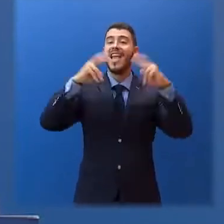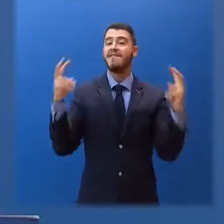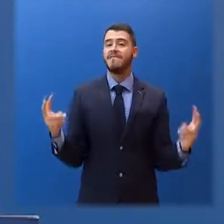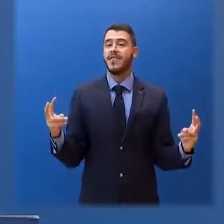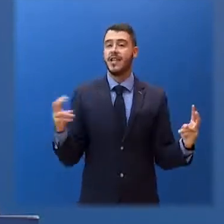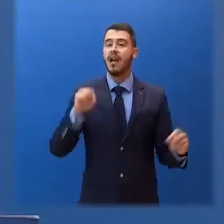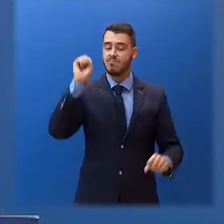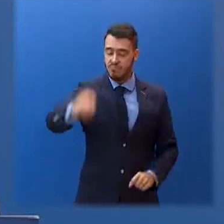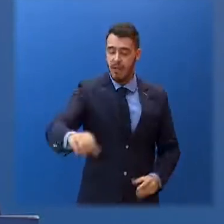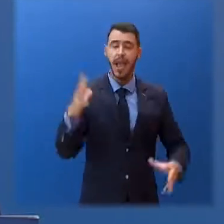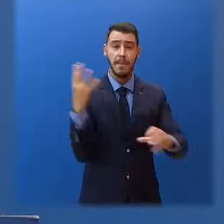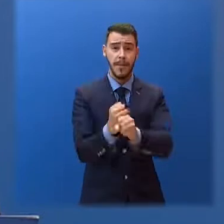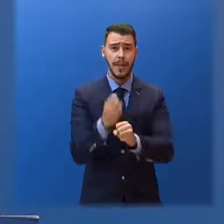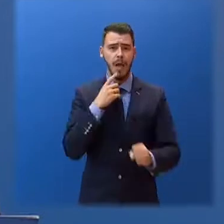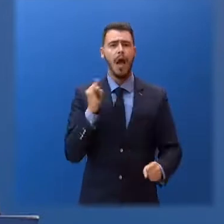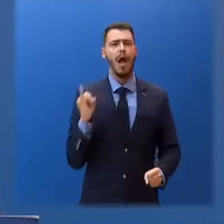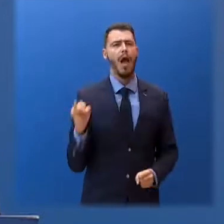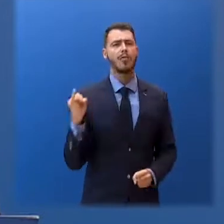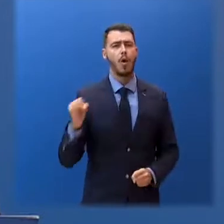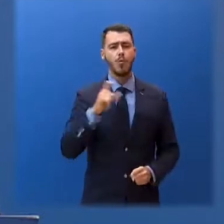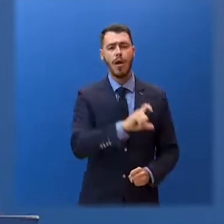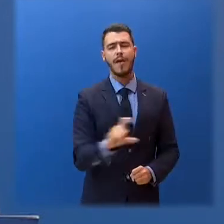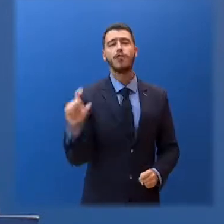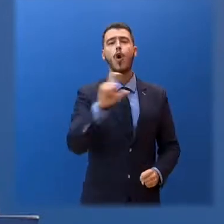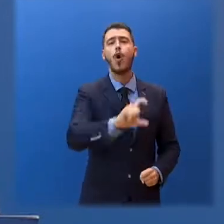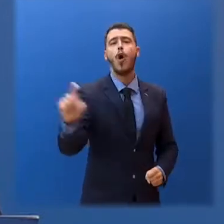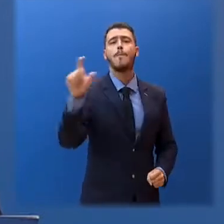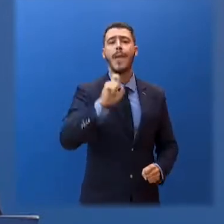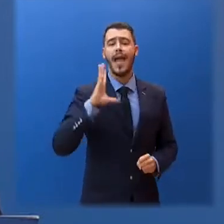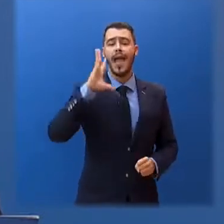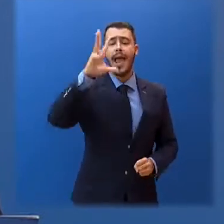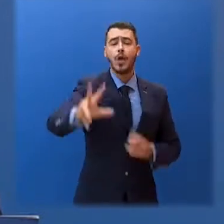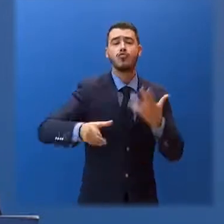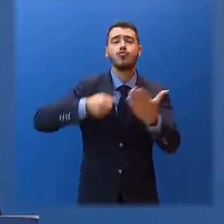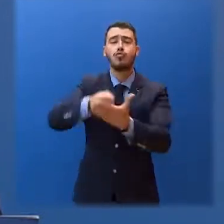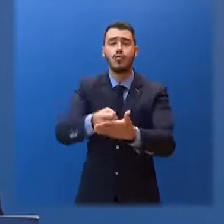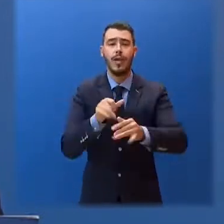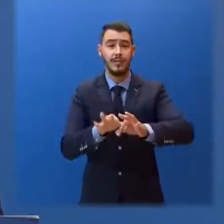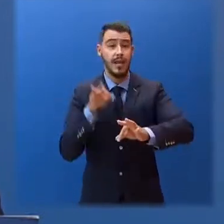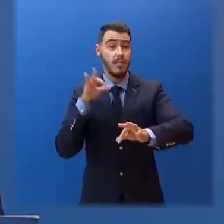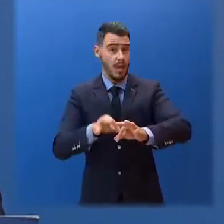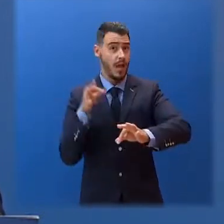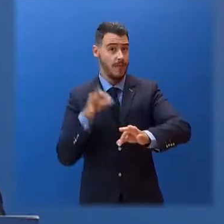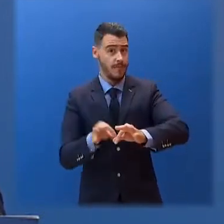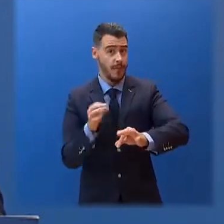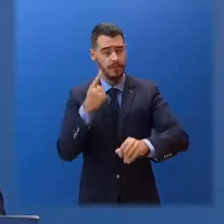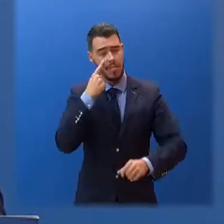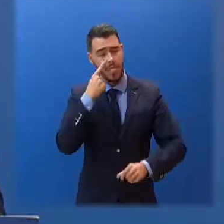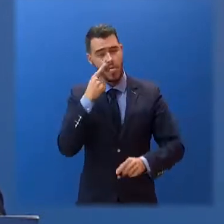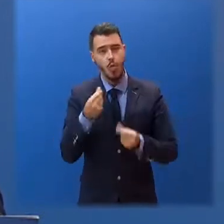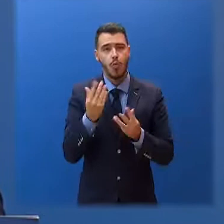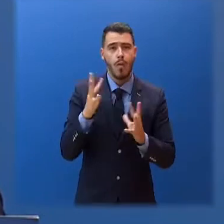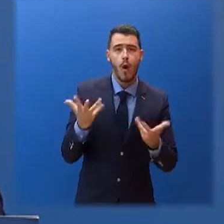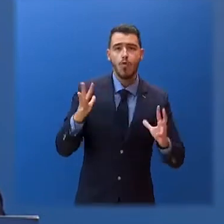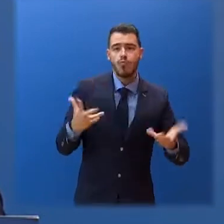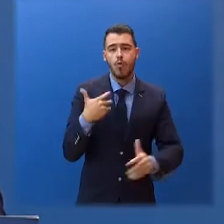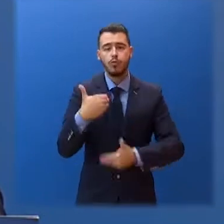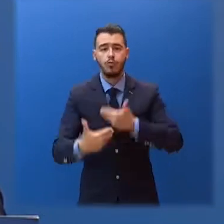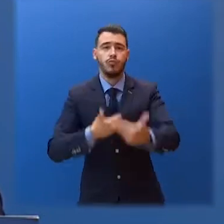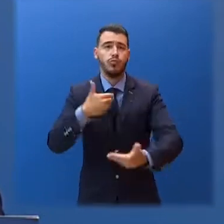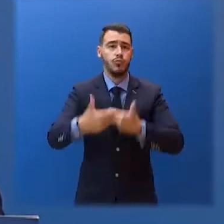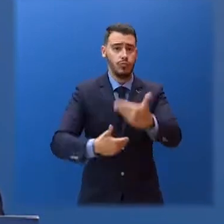ακόμη αρκετές εβδομάδες μέχρι το τέλος του μήνα. Θα δούμε πώς θα κινηθεί. Σε κάθε περίπτωση, το πλαίσιο του προγράμματος